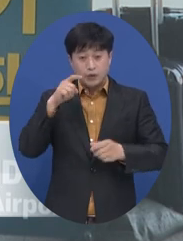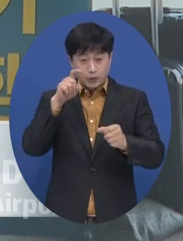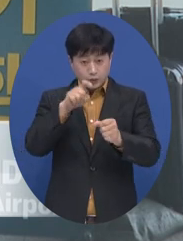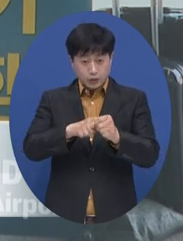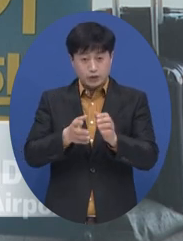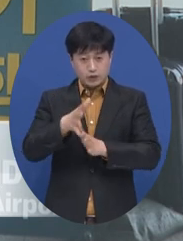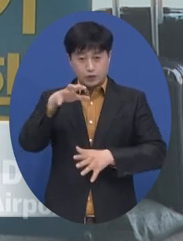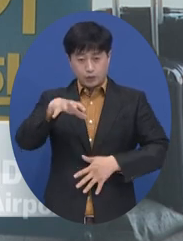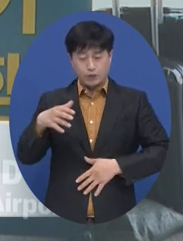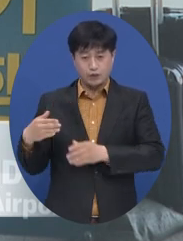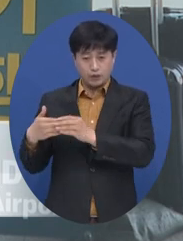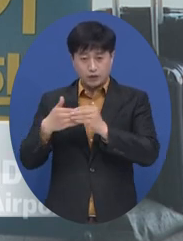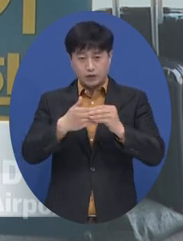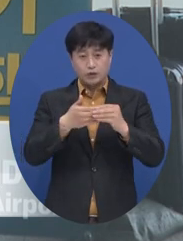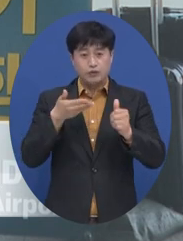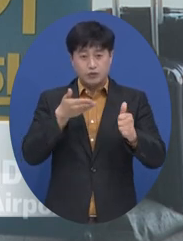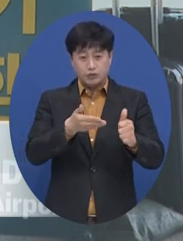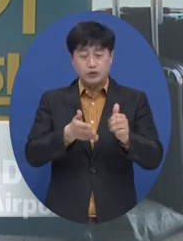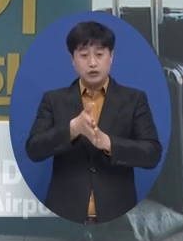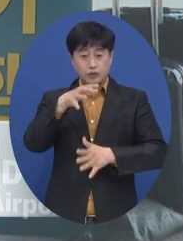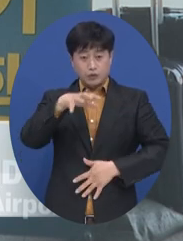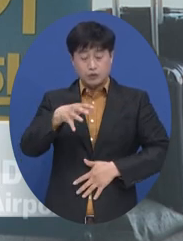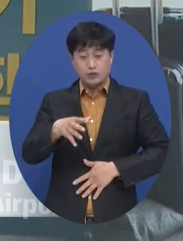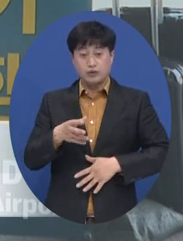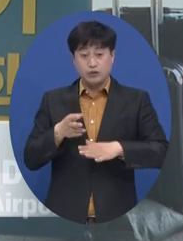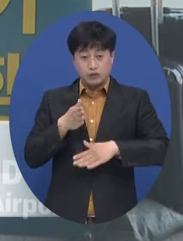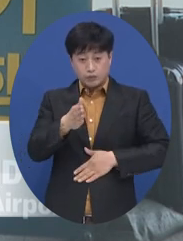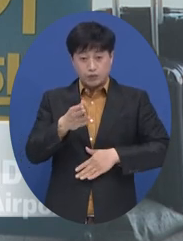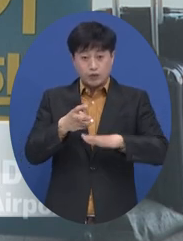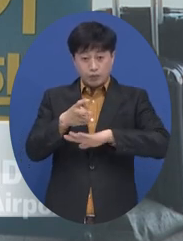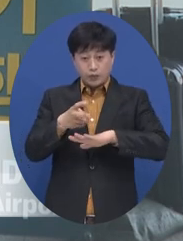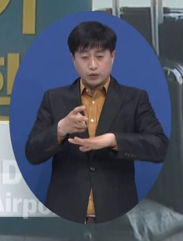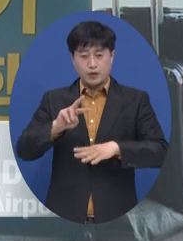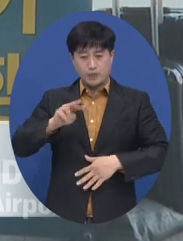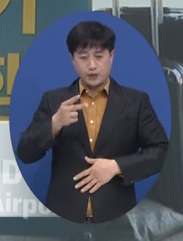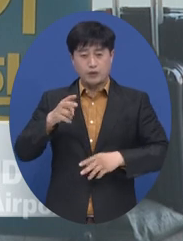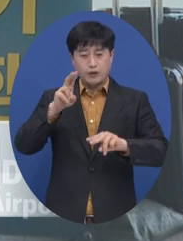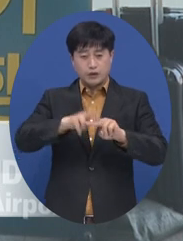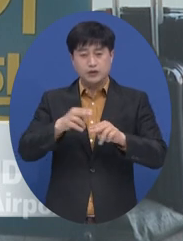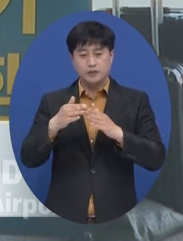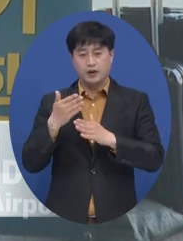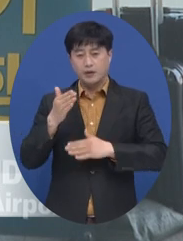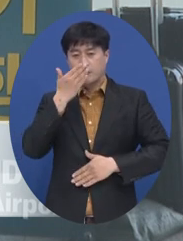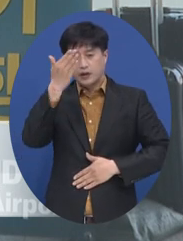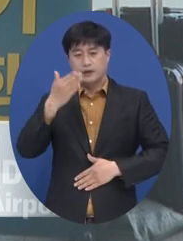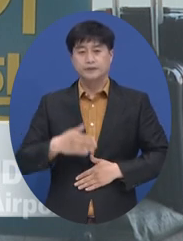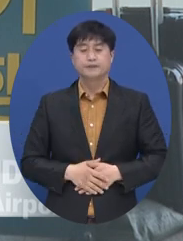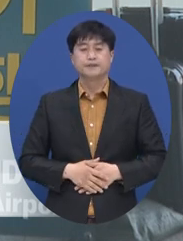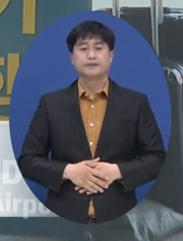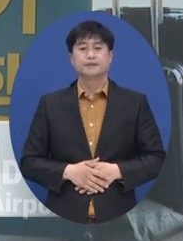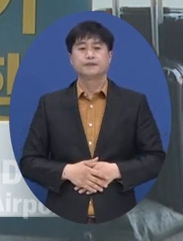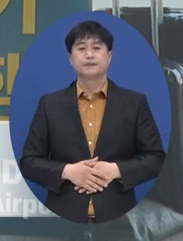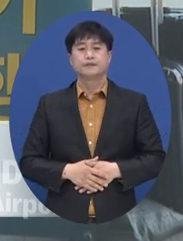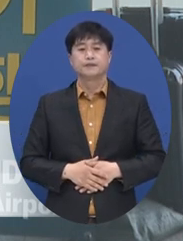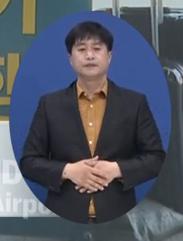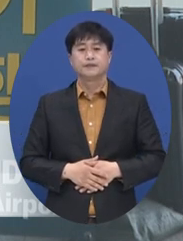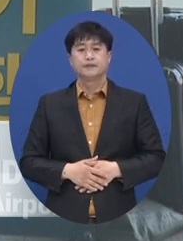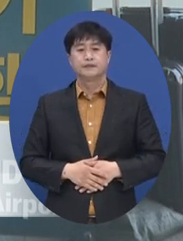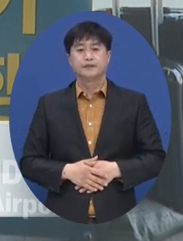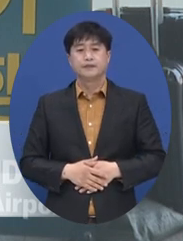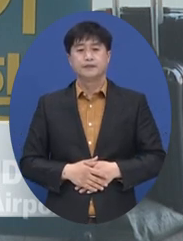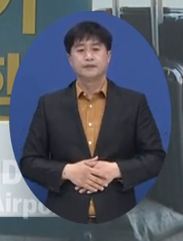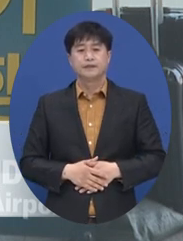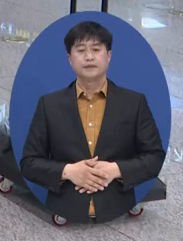목적지 시군까지 태워다 주고 시군에서 제공하는 관용차 등을 갈아타 집에 갈수 있습니다. 최지영 기자가